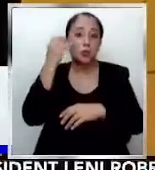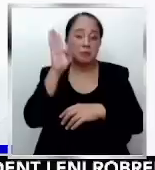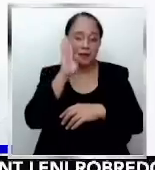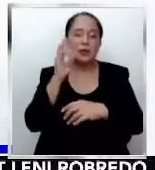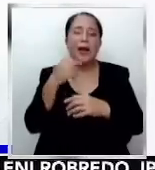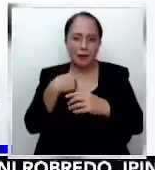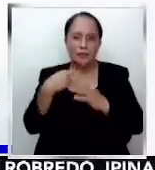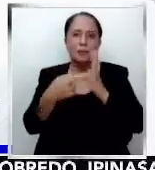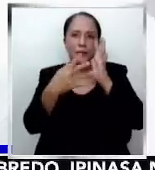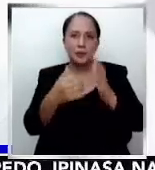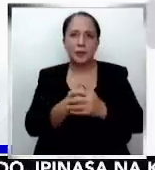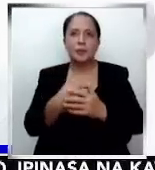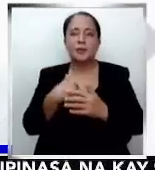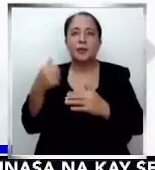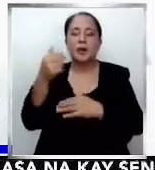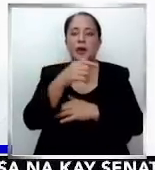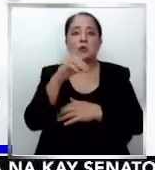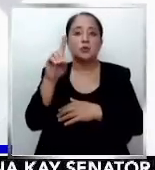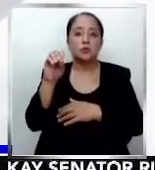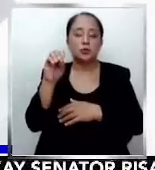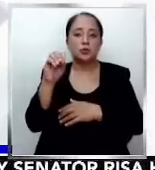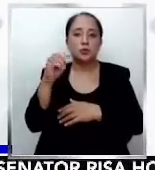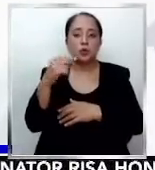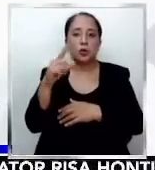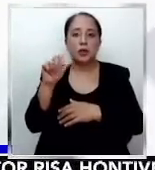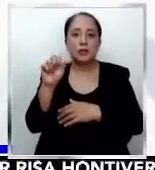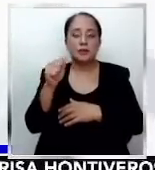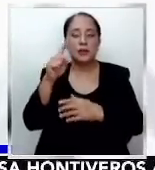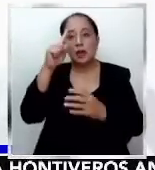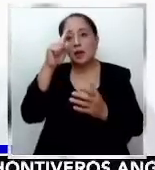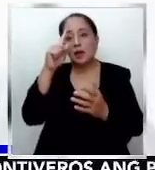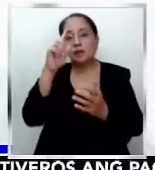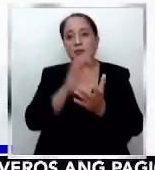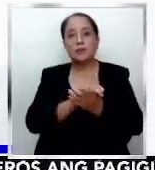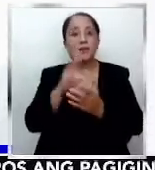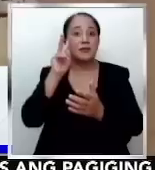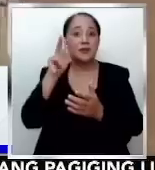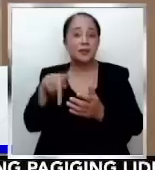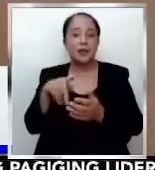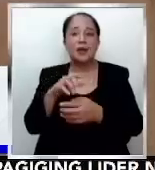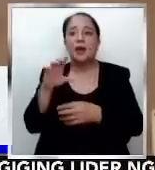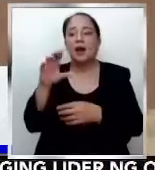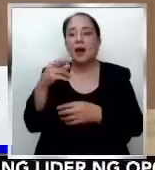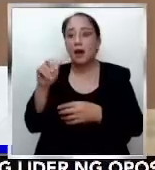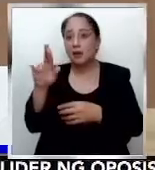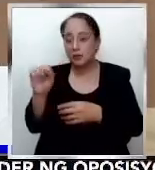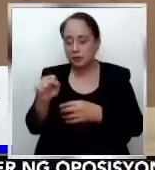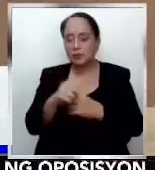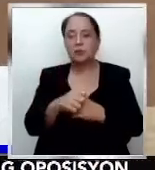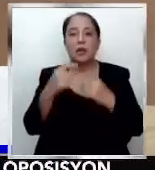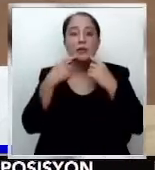Second Gentleman Douglas Emhoff ang asawa ni U.S. Vice President Kamala Harris. Matapos naman i-anunsyo ng lungsod ng Maynila